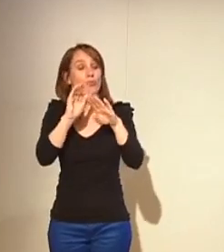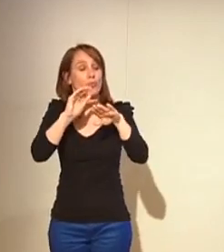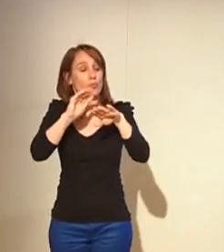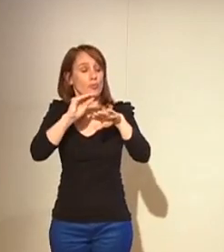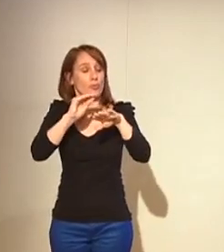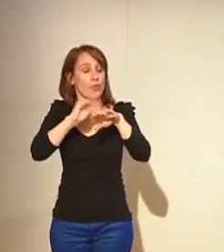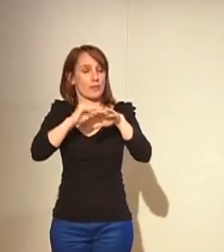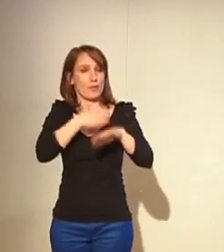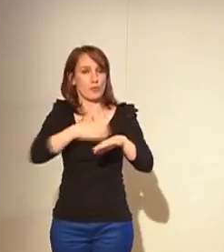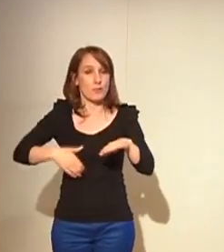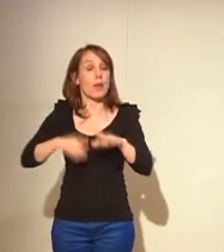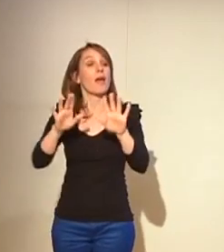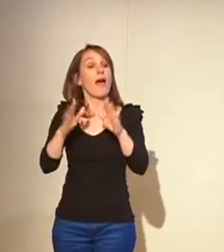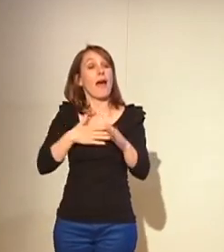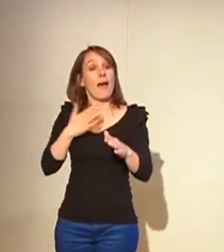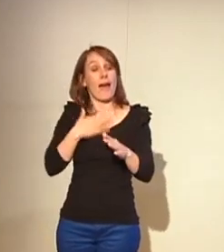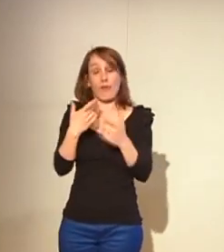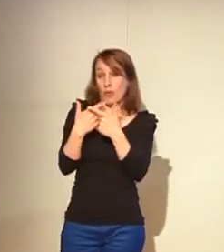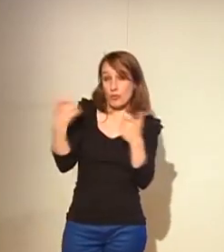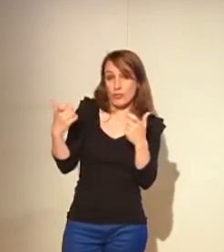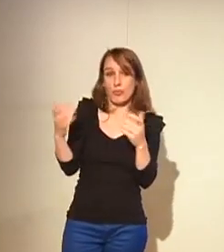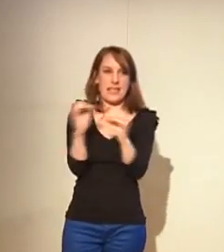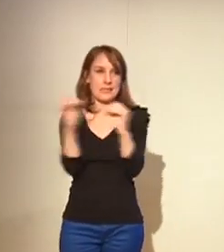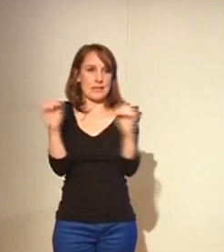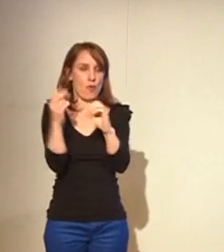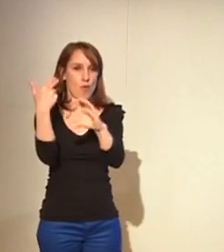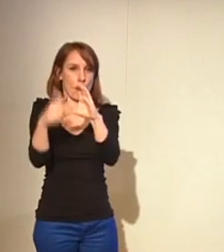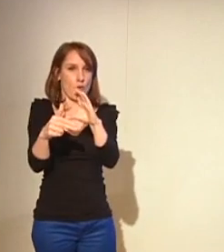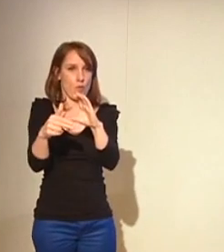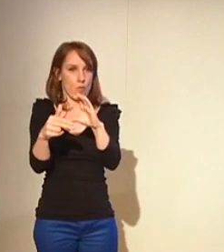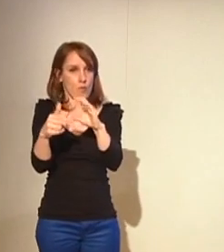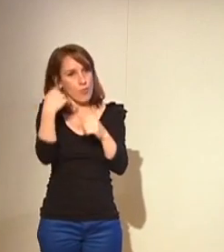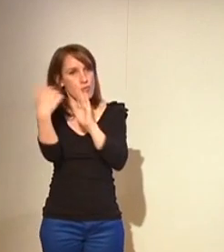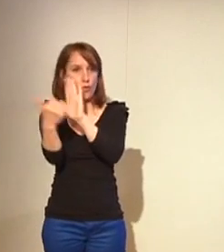€ les avantages en nature liés à cette fonction